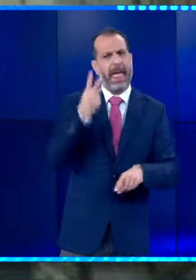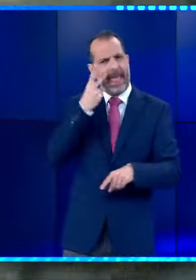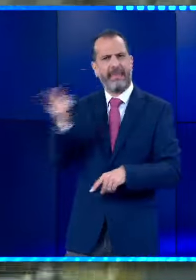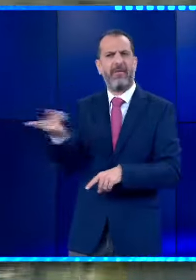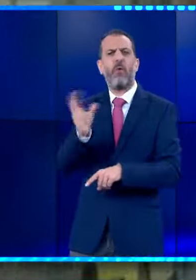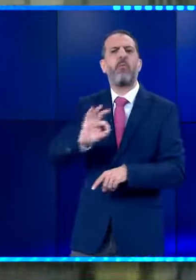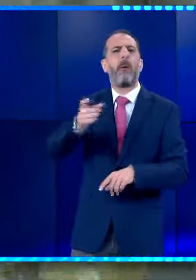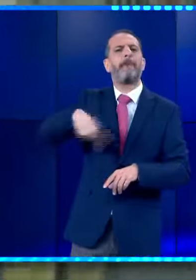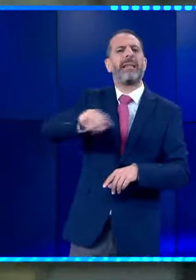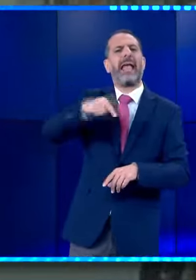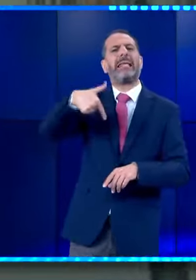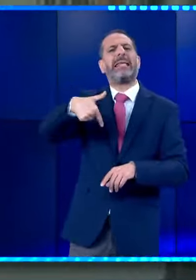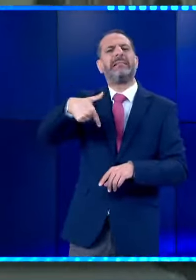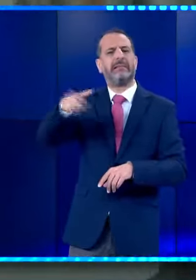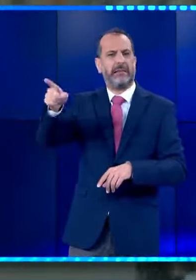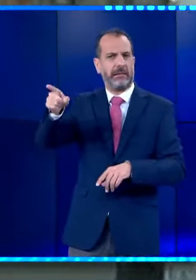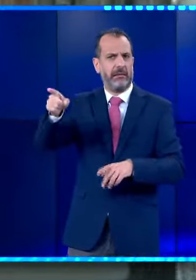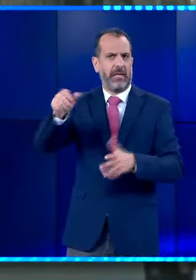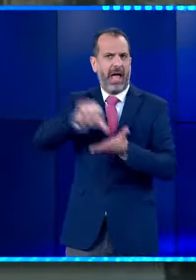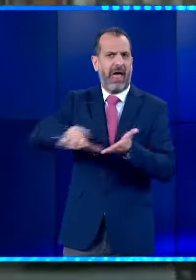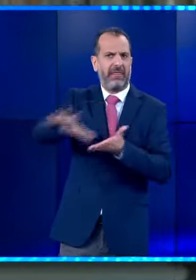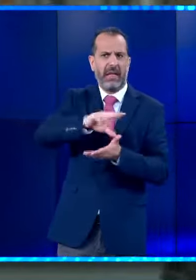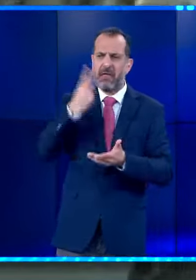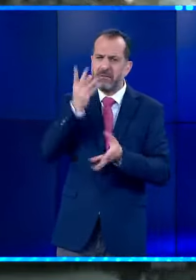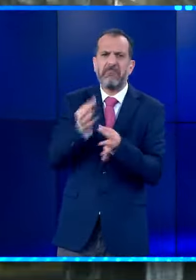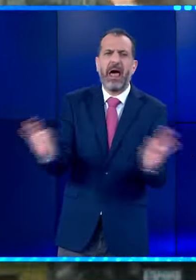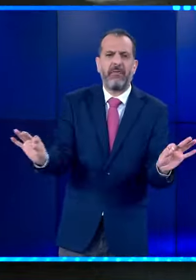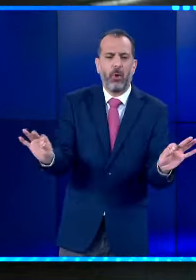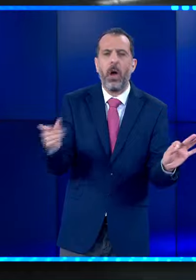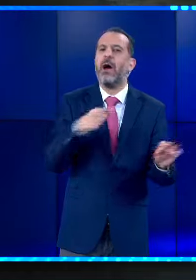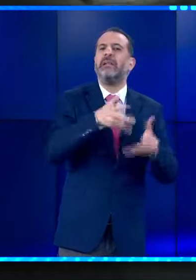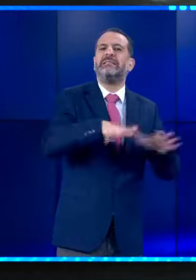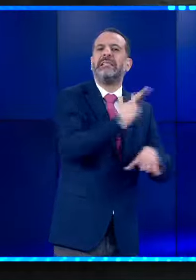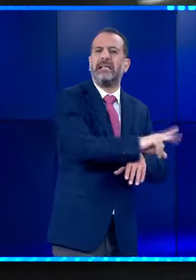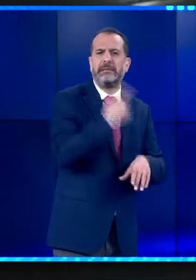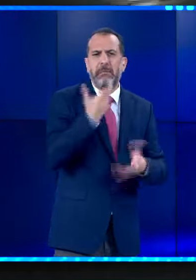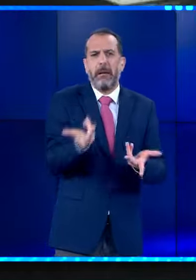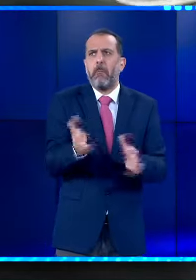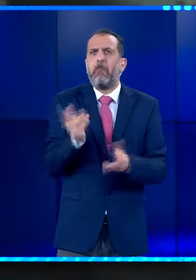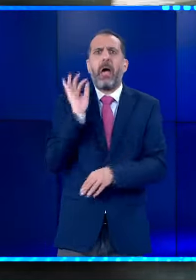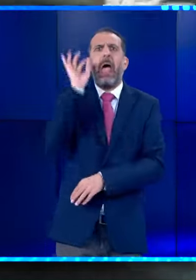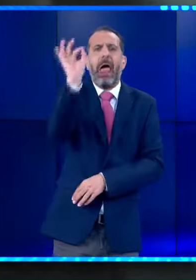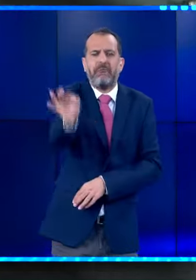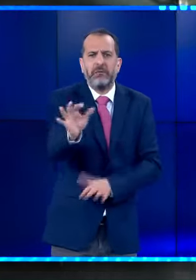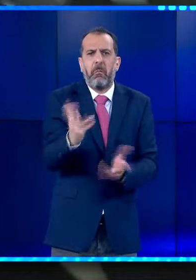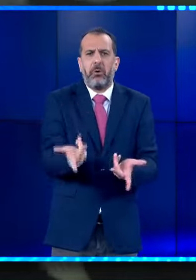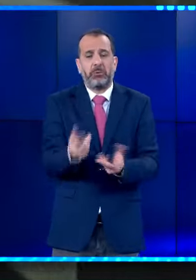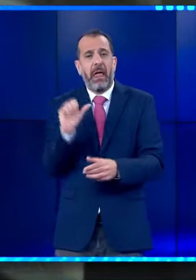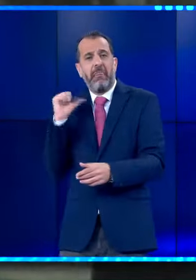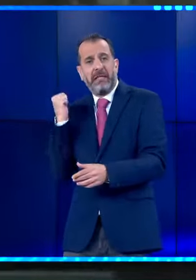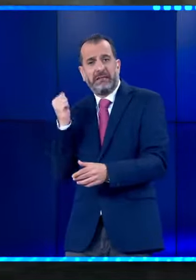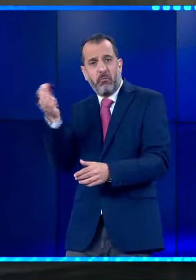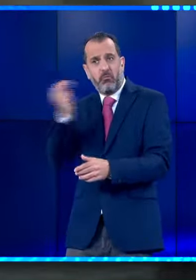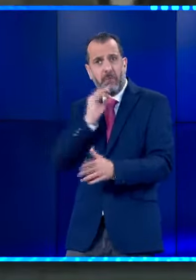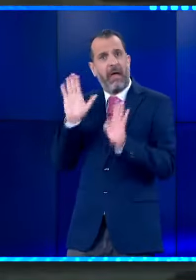πλατεία Γκίζη. Όμως δεν φαίνεται να είναι στην περιοχή. Δεν ξέρω πώς έφτασε στην πλατεία Γκίζη. Μας είπαν ότι χθες ήταν εδώ, όμως